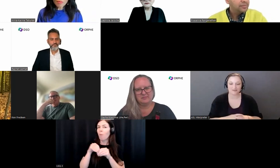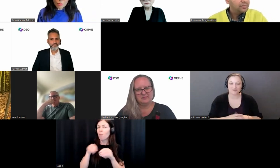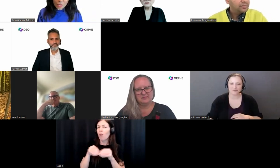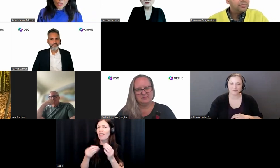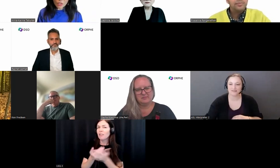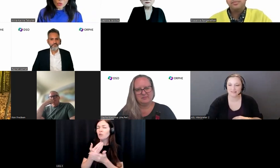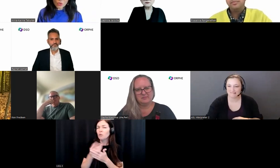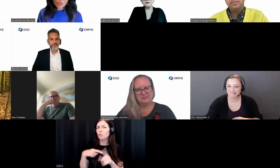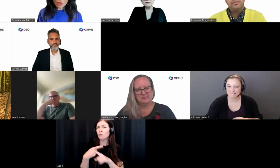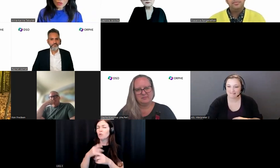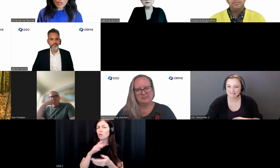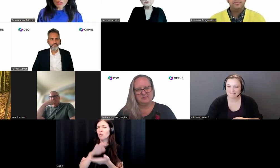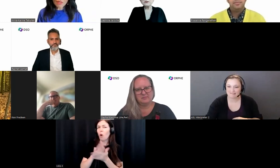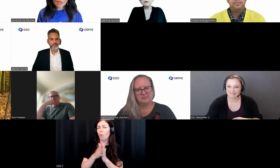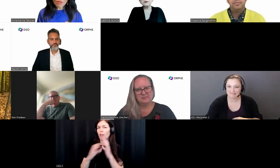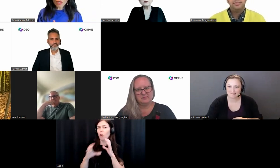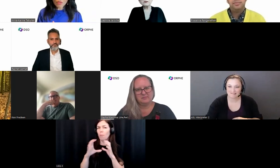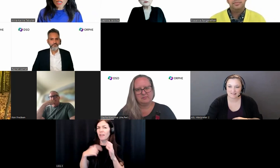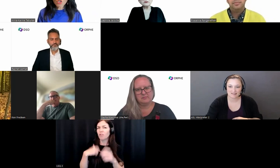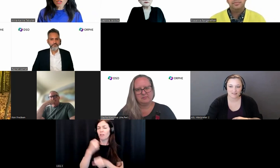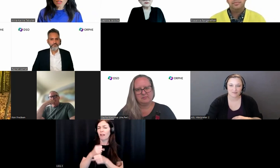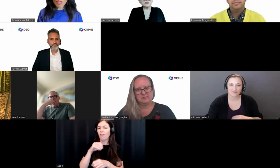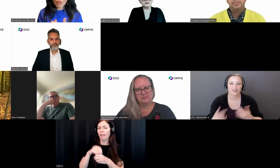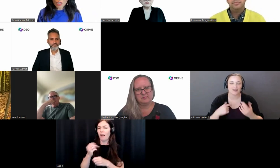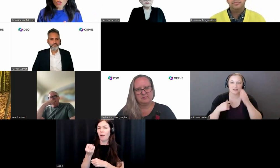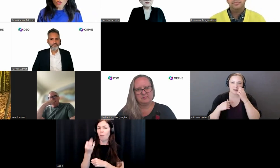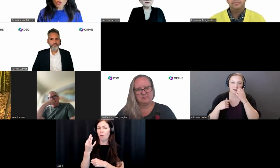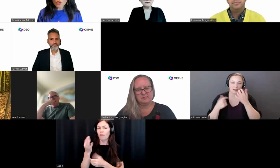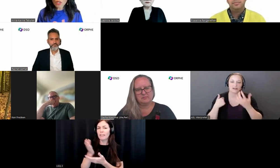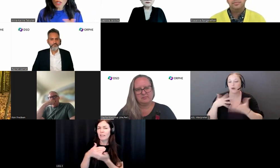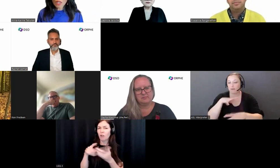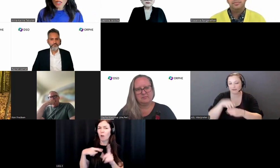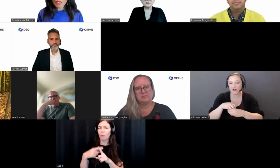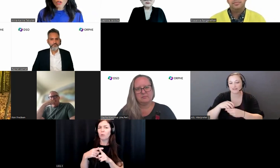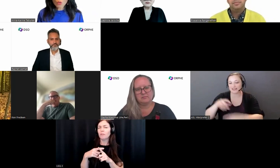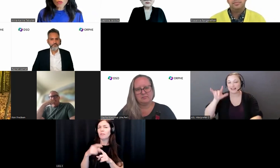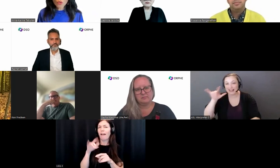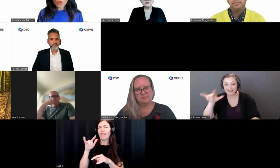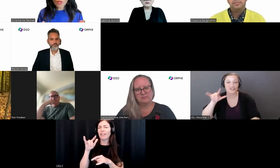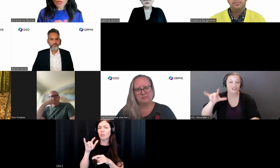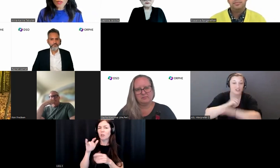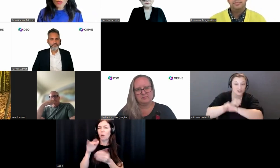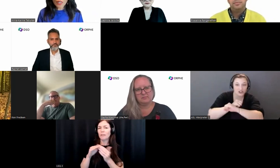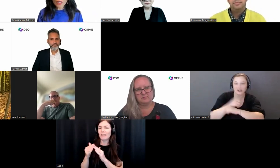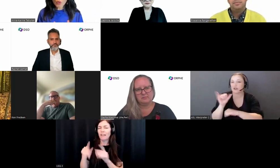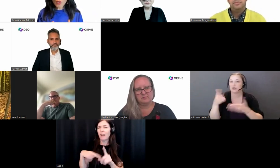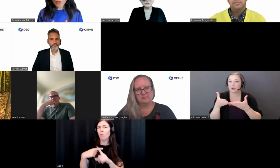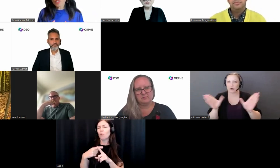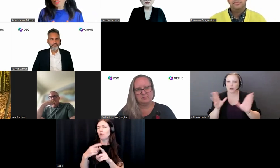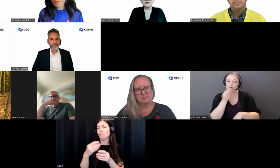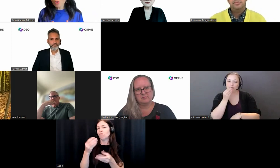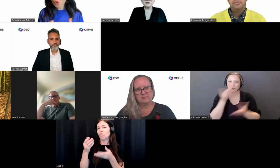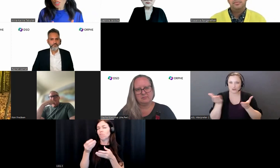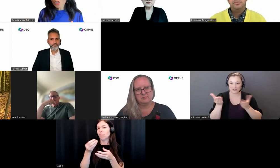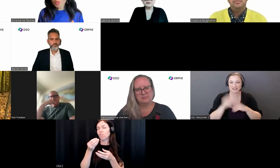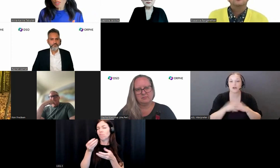'entreprise. J'ai travaillé dans les secteurs public et public. J'ai travaillé en sécurité de l'aviation et